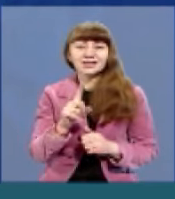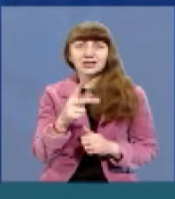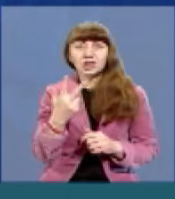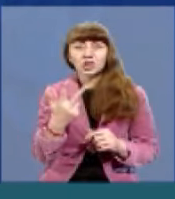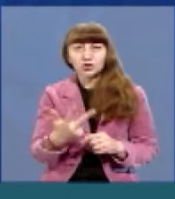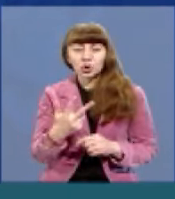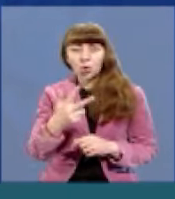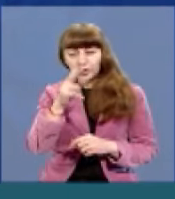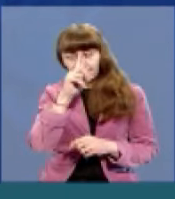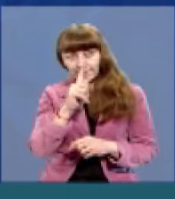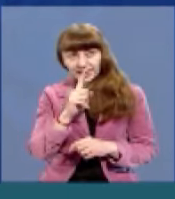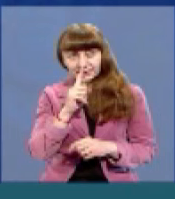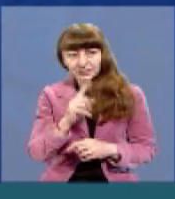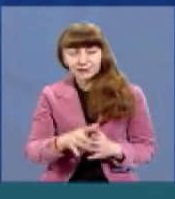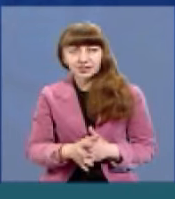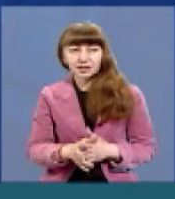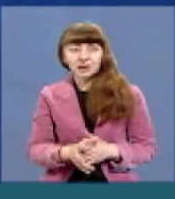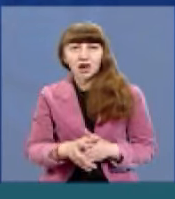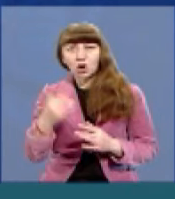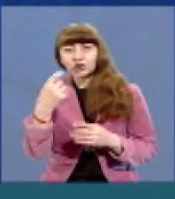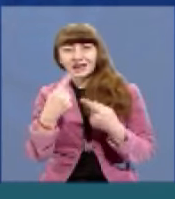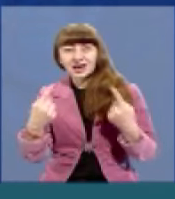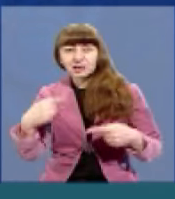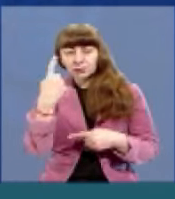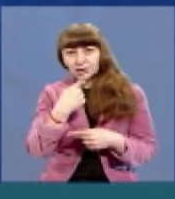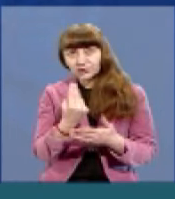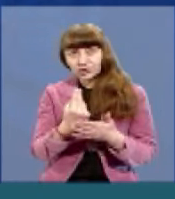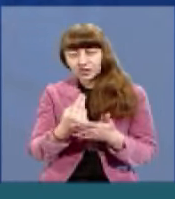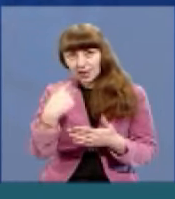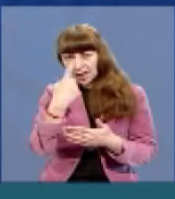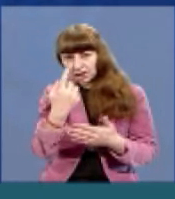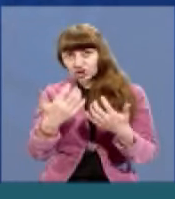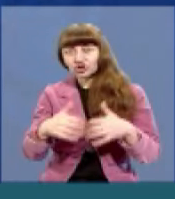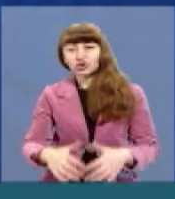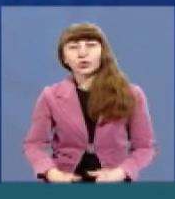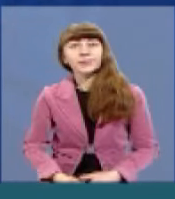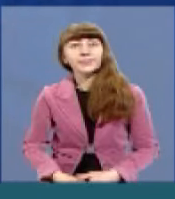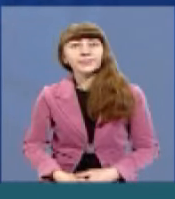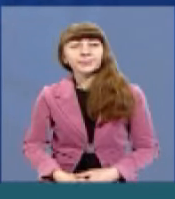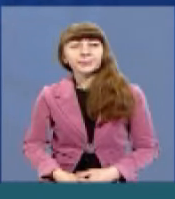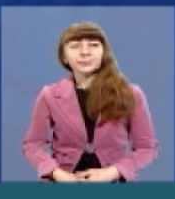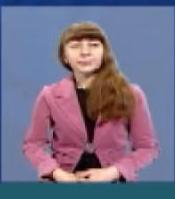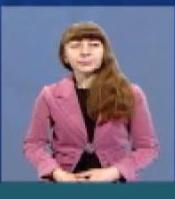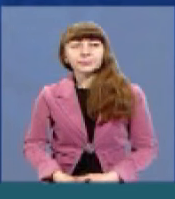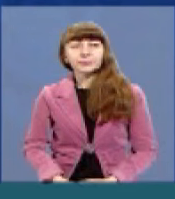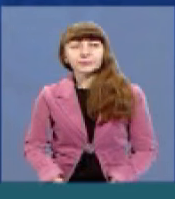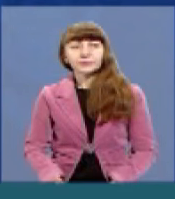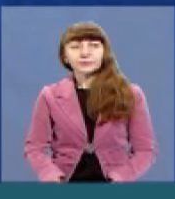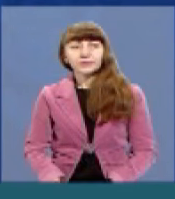последовательных календарных месяцев от 100 и более разных лиц денежных средств на личный банковский счет, не предназначенный